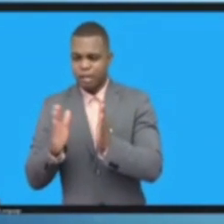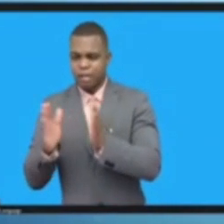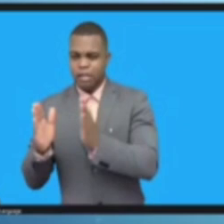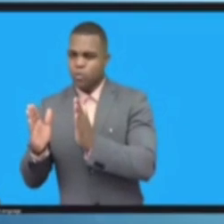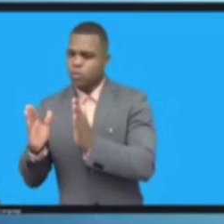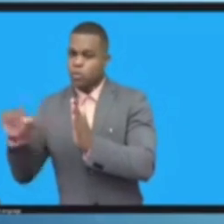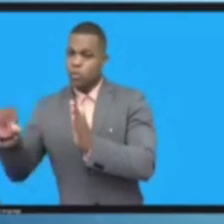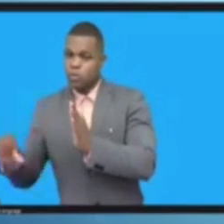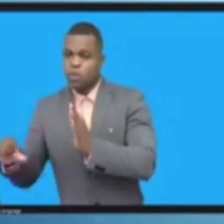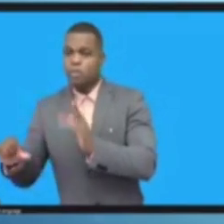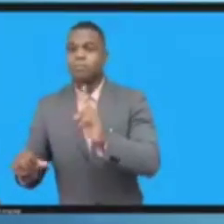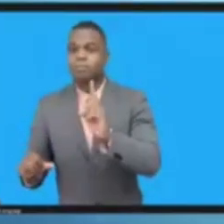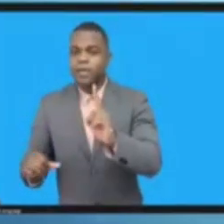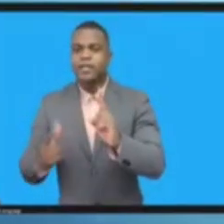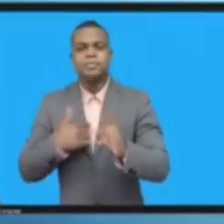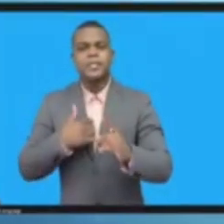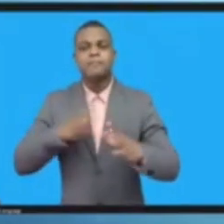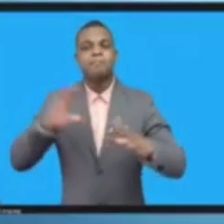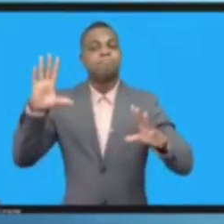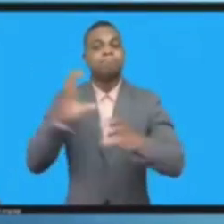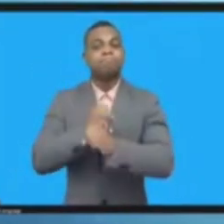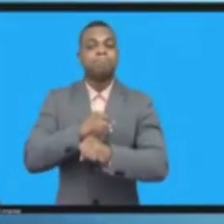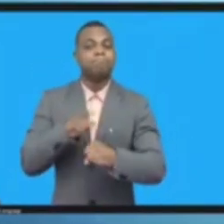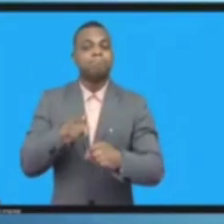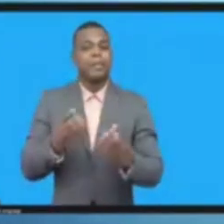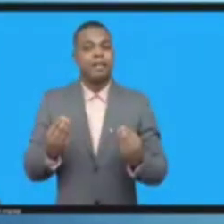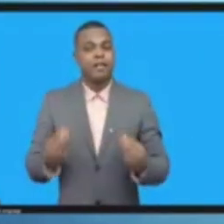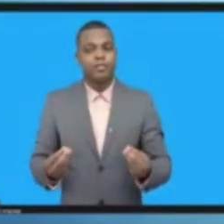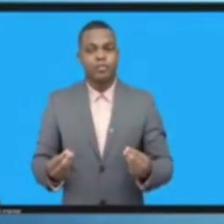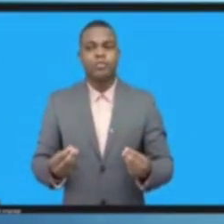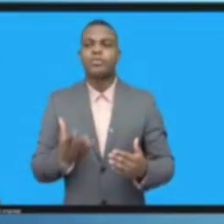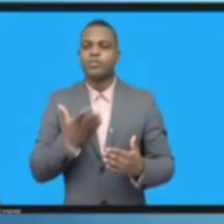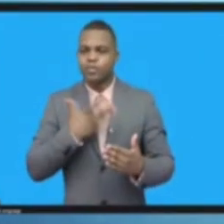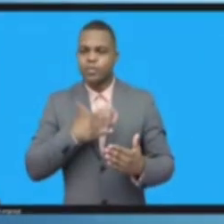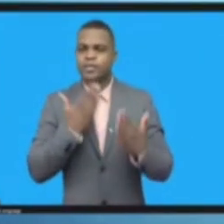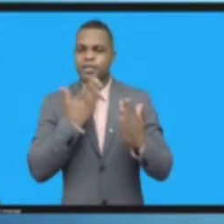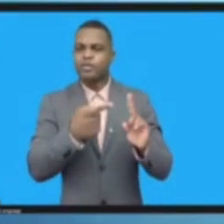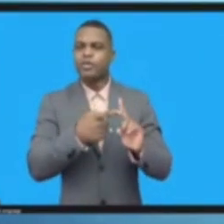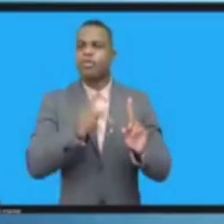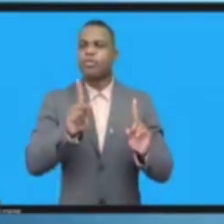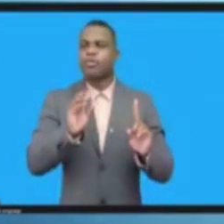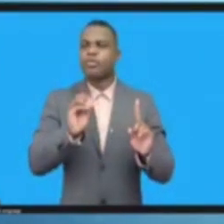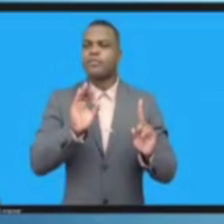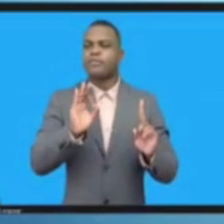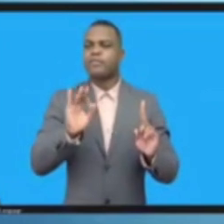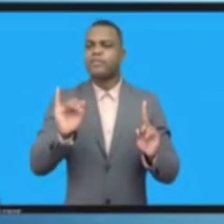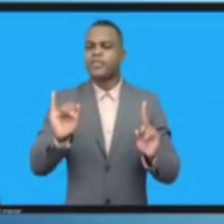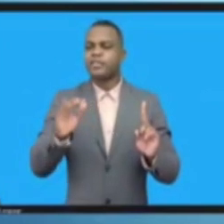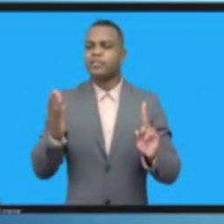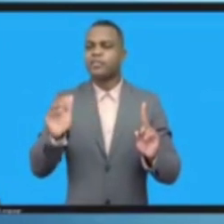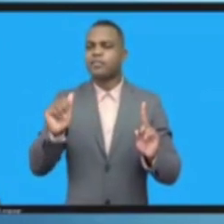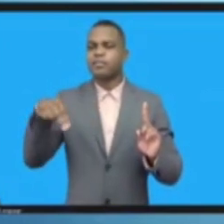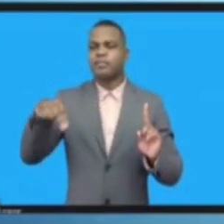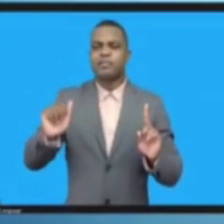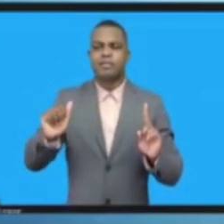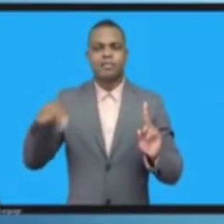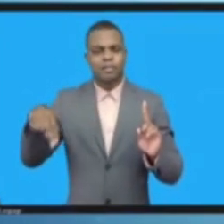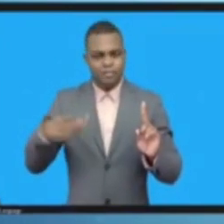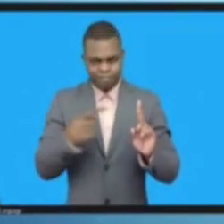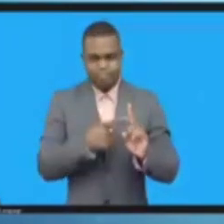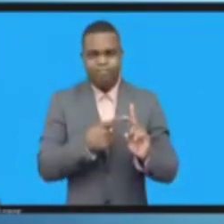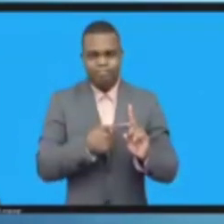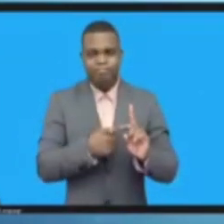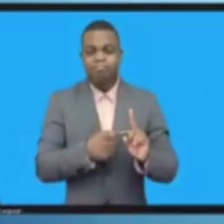La technologie définit l'avenir, certes, mais ce sont les gens qui